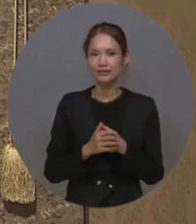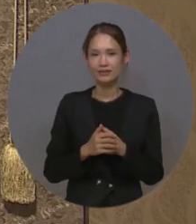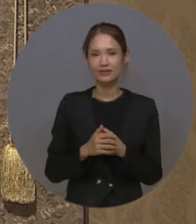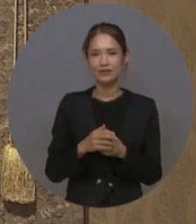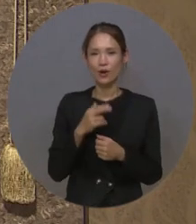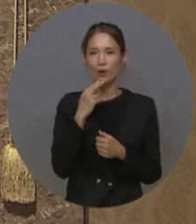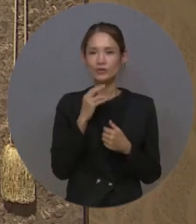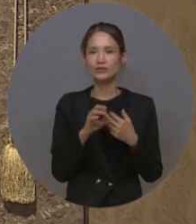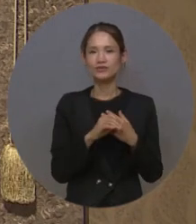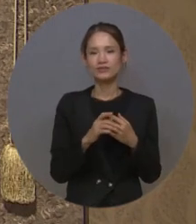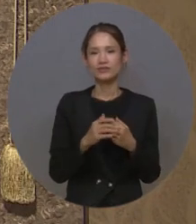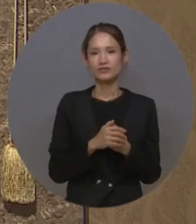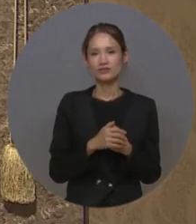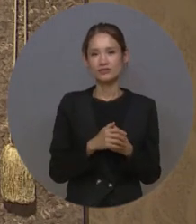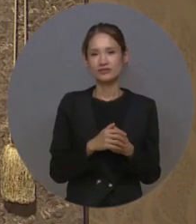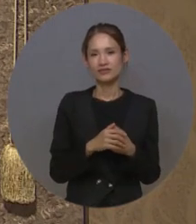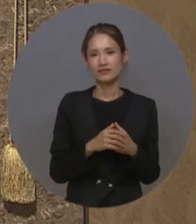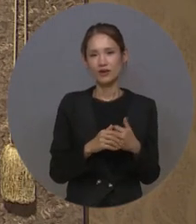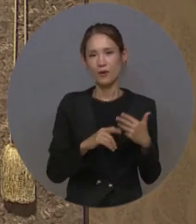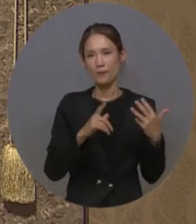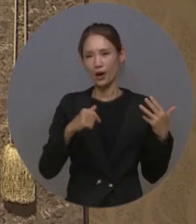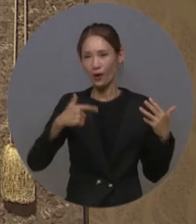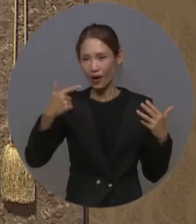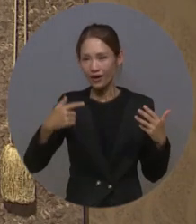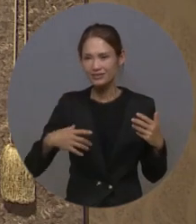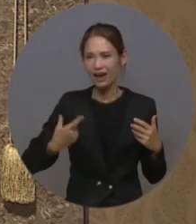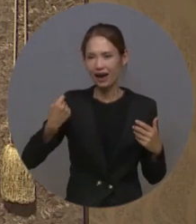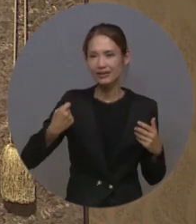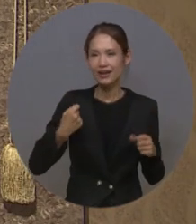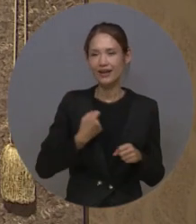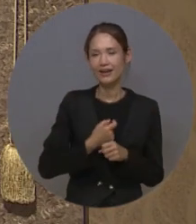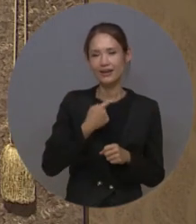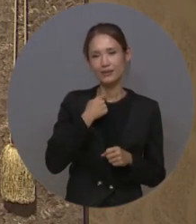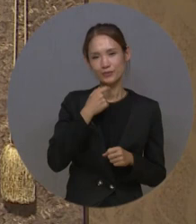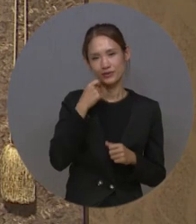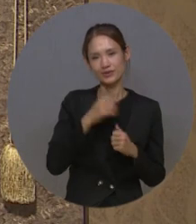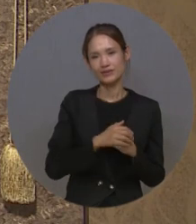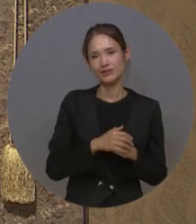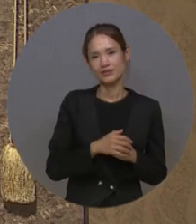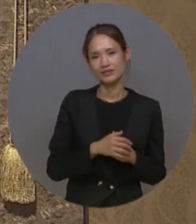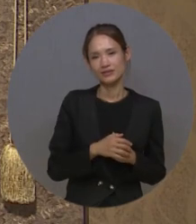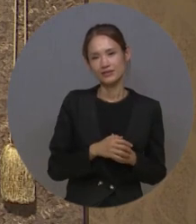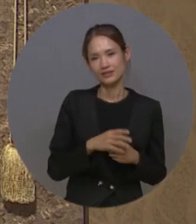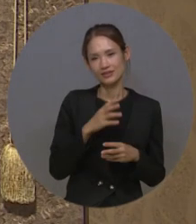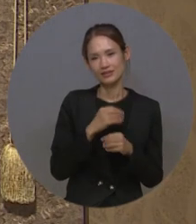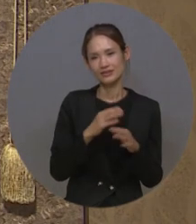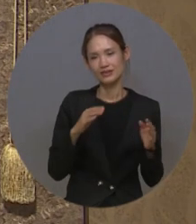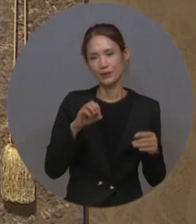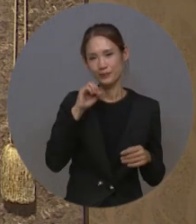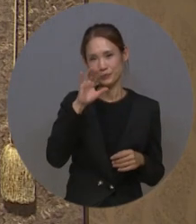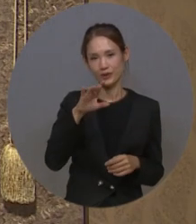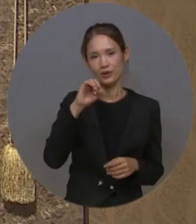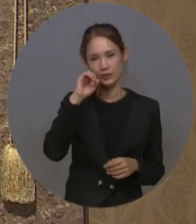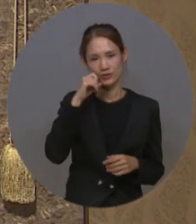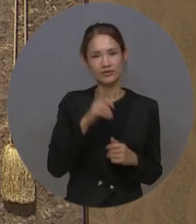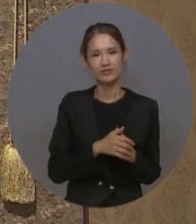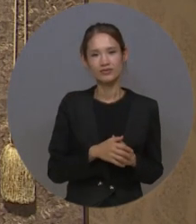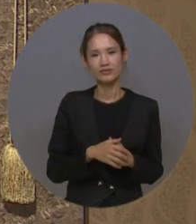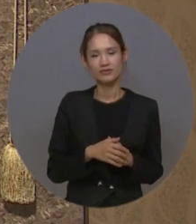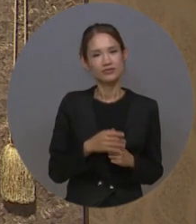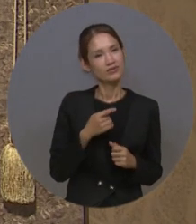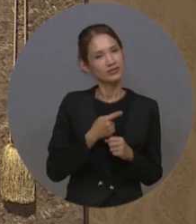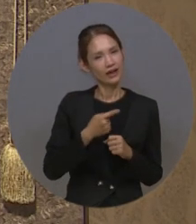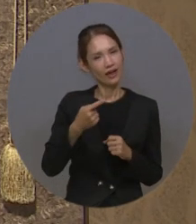달이라도 이제 해볼 수 있는데 네. 섣불리 뭔가 예상되는 시기를 말씀하기가 좀 그러실 수